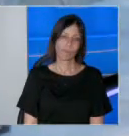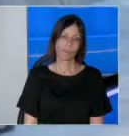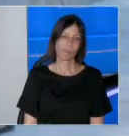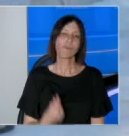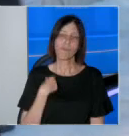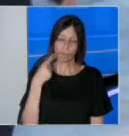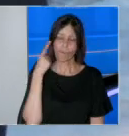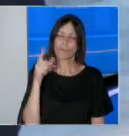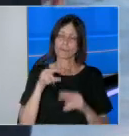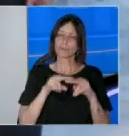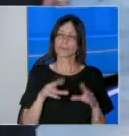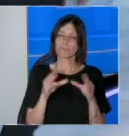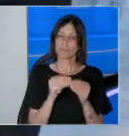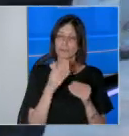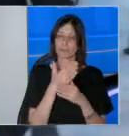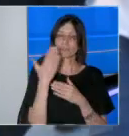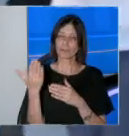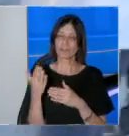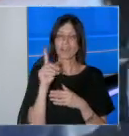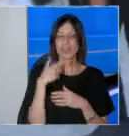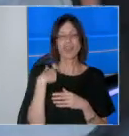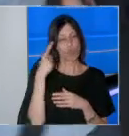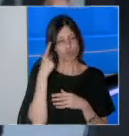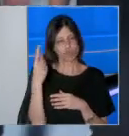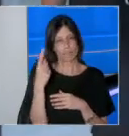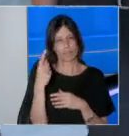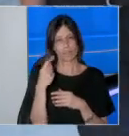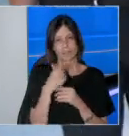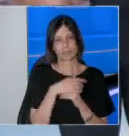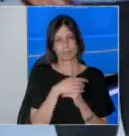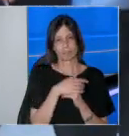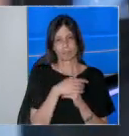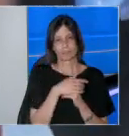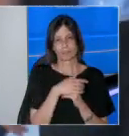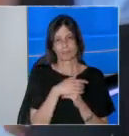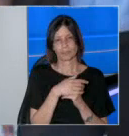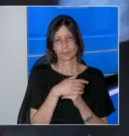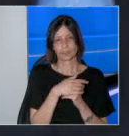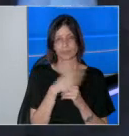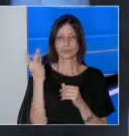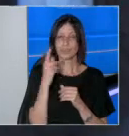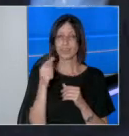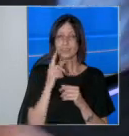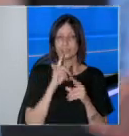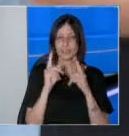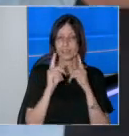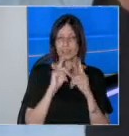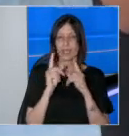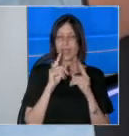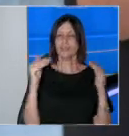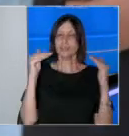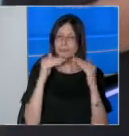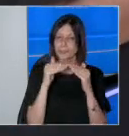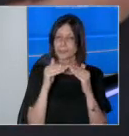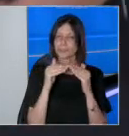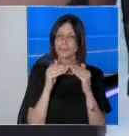אני חושב שהיא תישאר עם ימינה, אבל אני חושב שבהחלט זה שיח זה שיח ראוי, זה